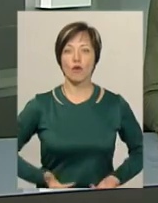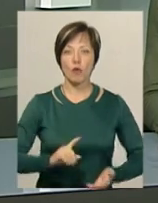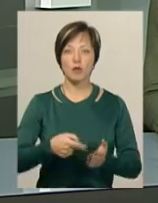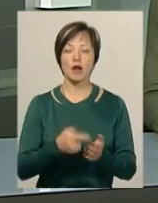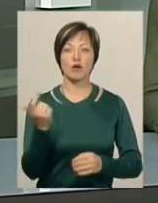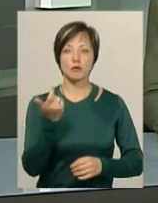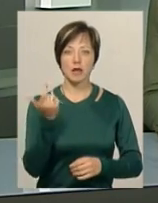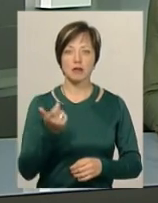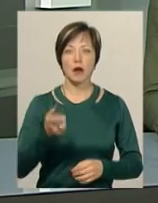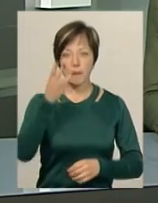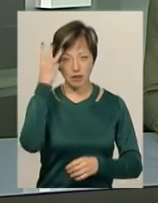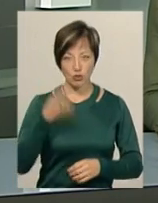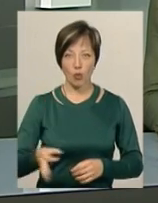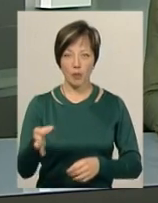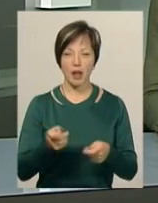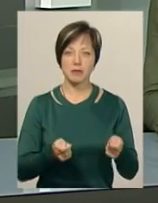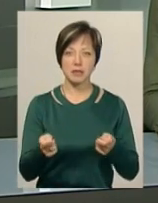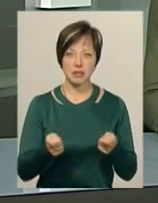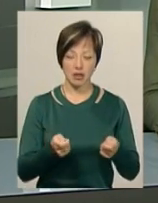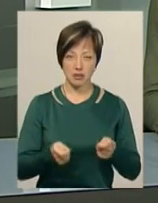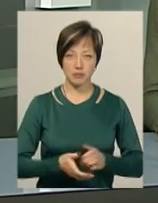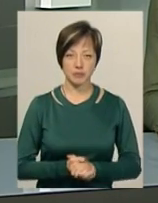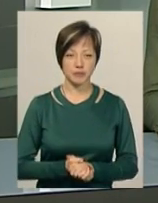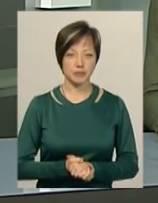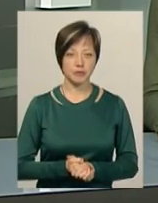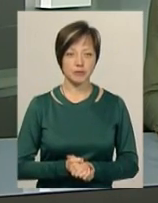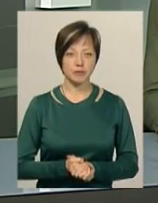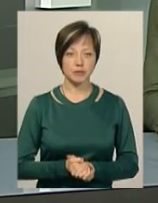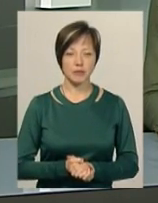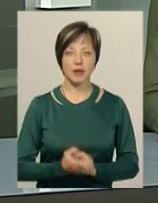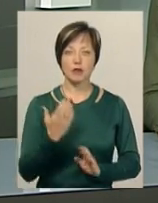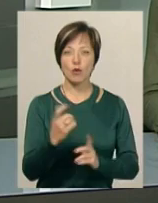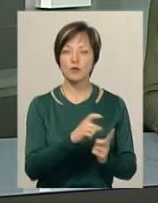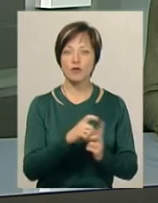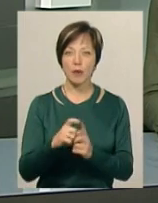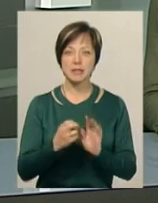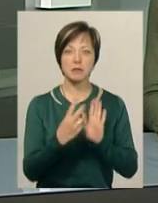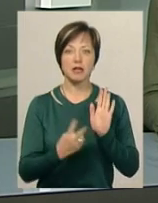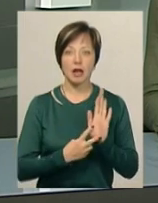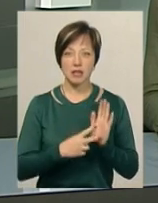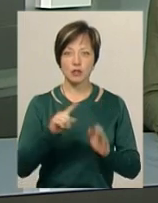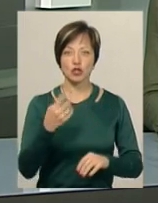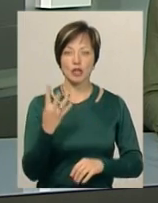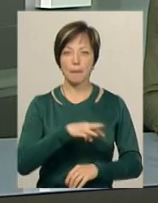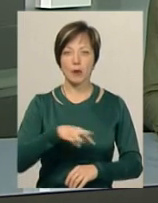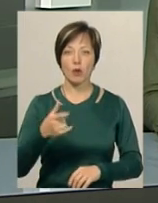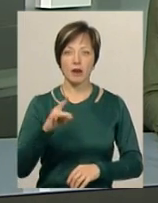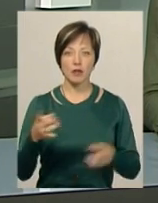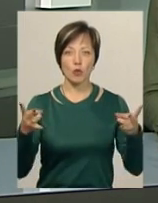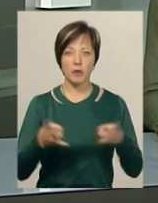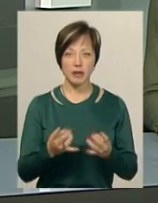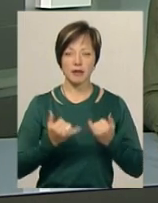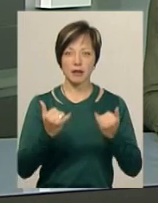житлово-комунального господарства Хмельницької облдержадміністрації Сергій Дашковський. За його словами, 17,4 мільйони гривень необхідно